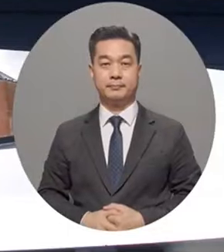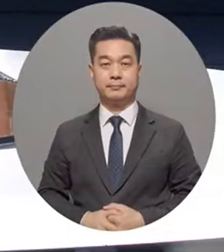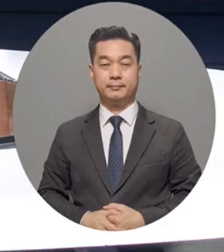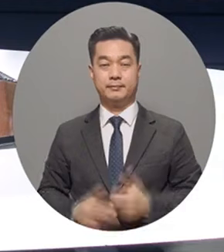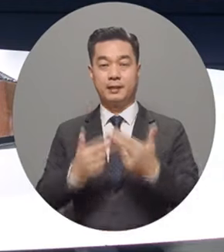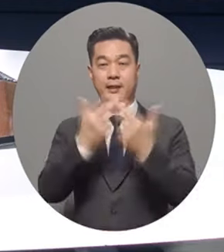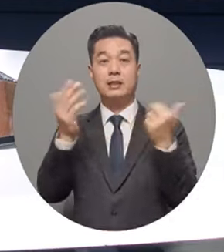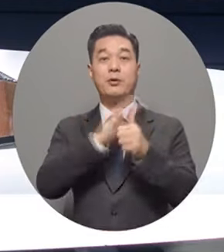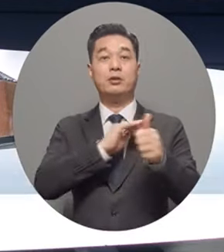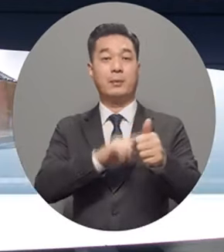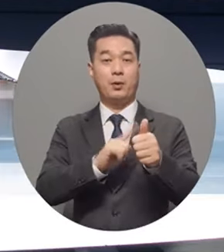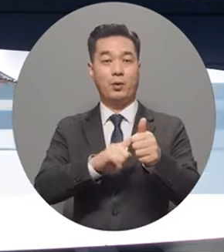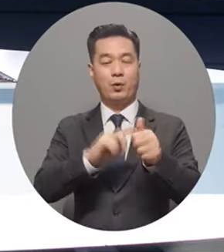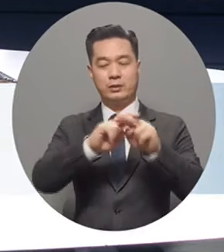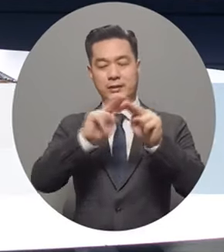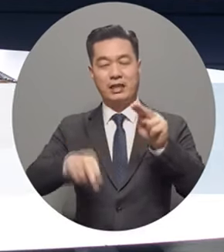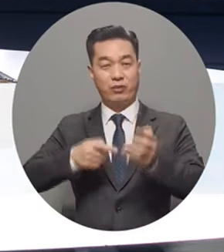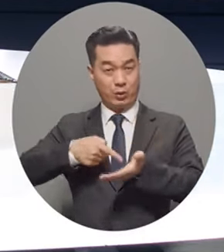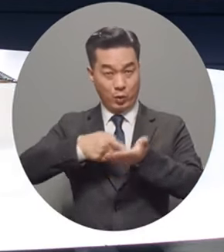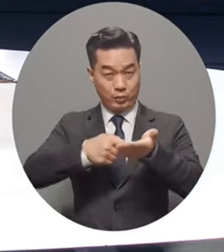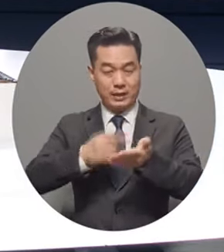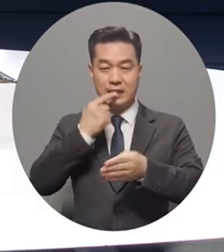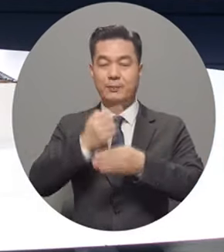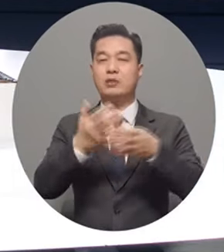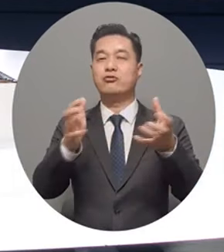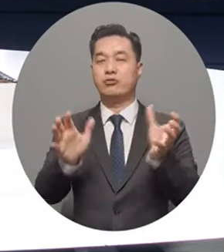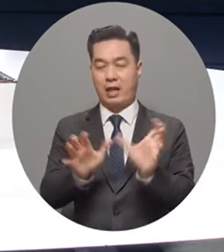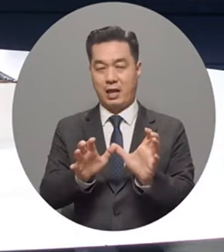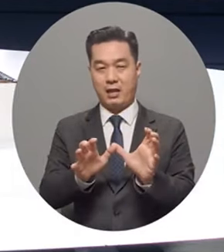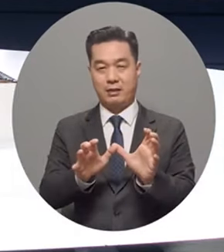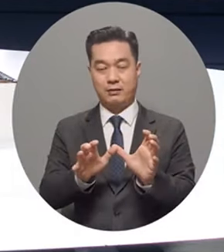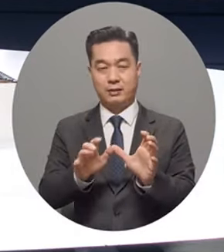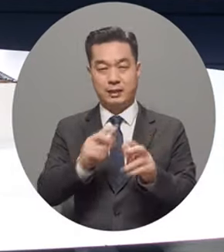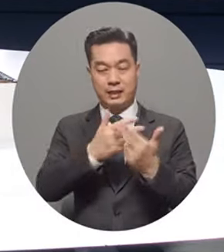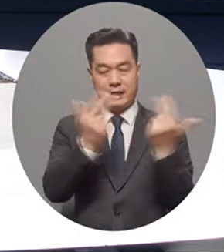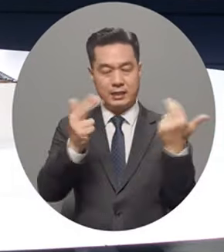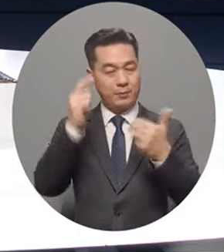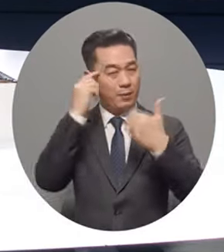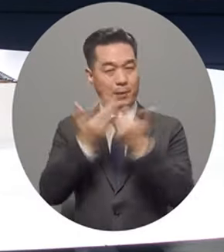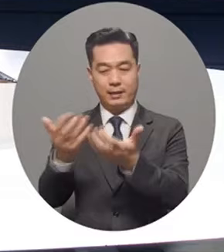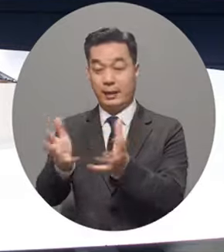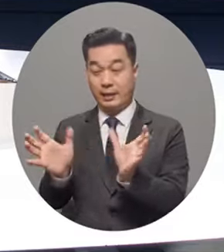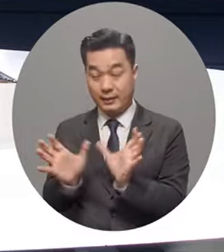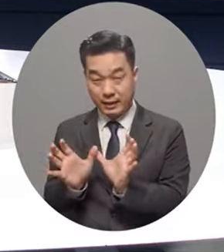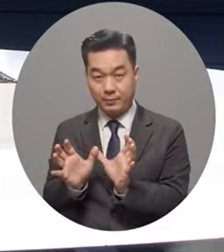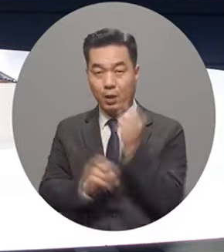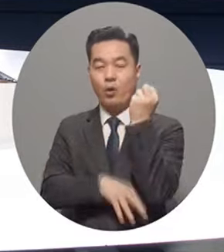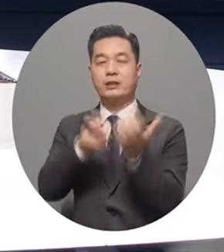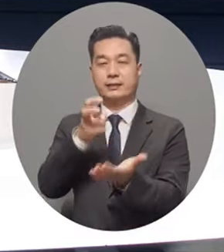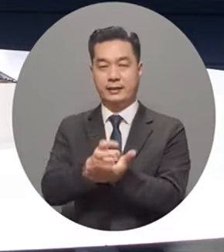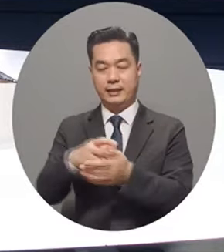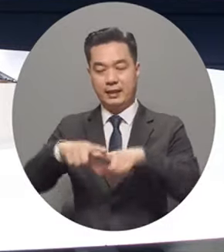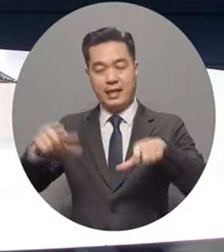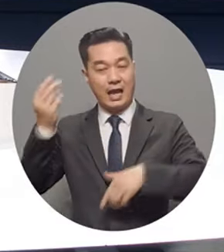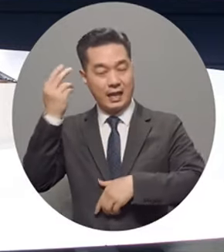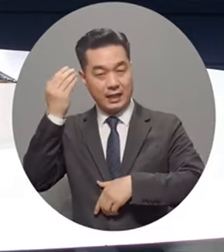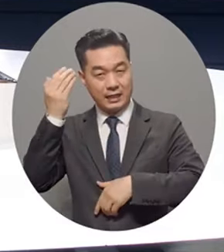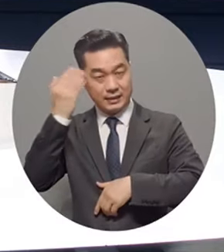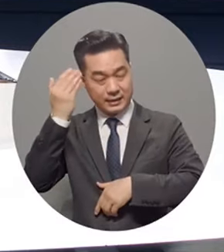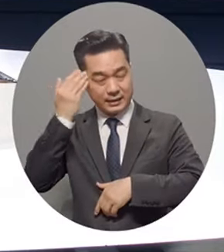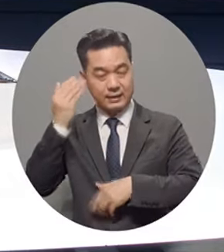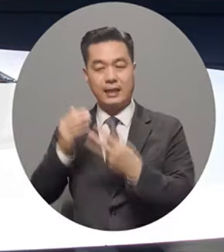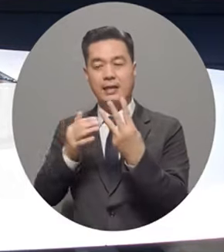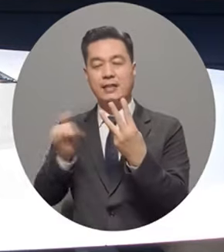이재명 대표의 사퇴를 요구해온 민주당의 비이재명계 모임 원칙과 상식 소속 의원 3명이 탈당을 공식